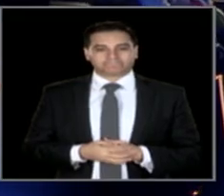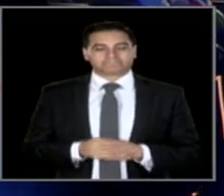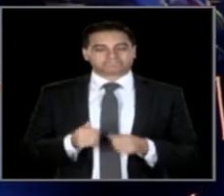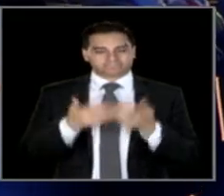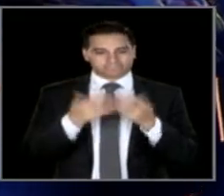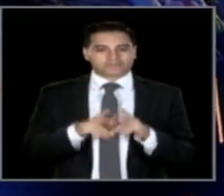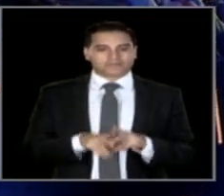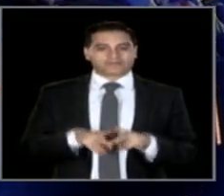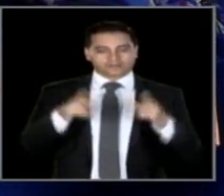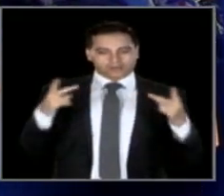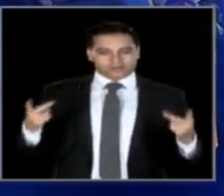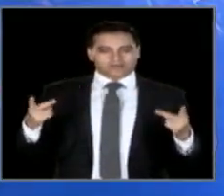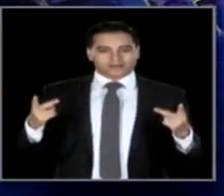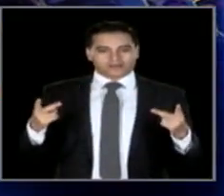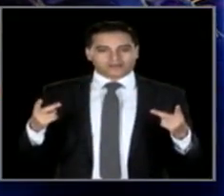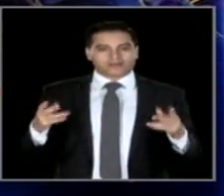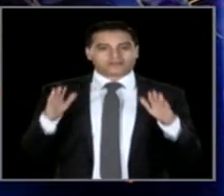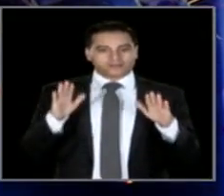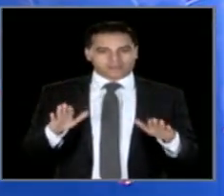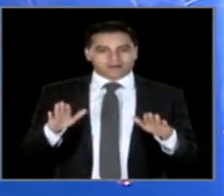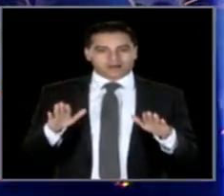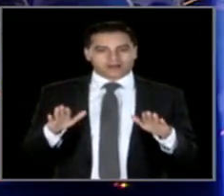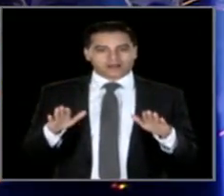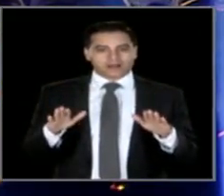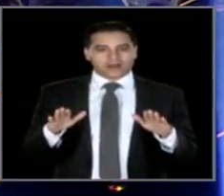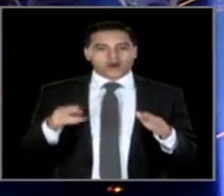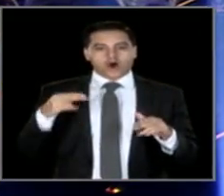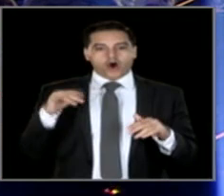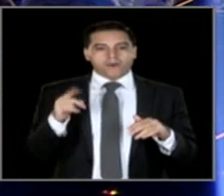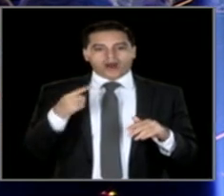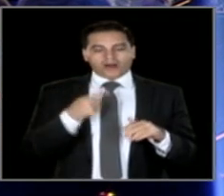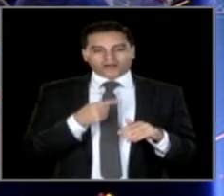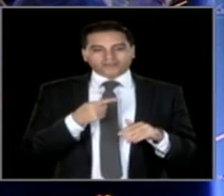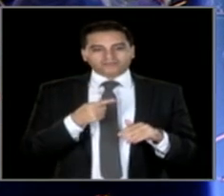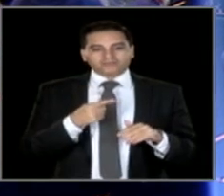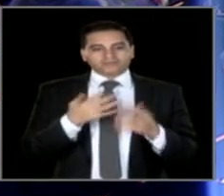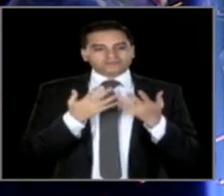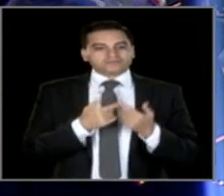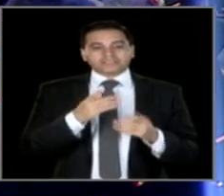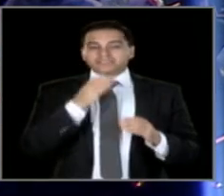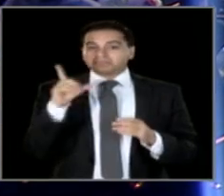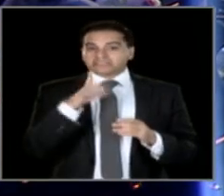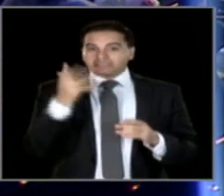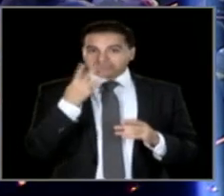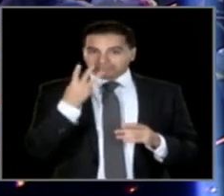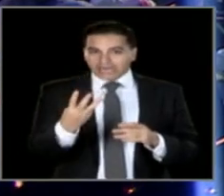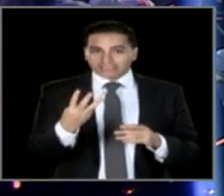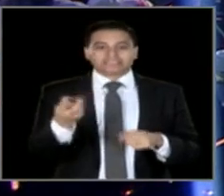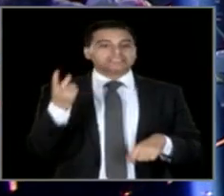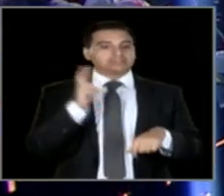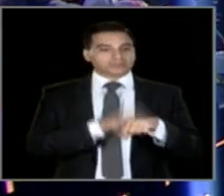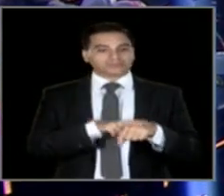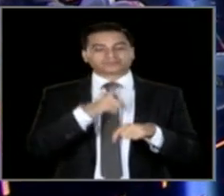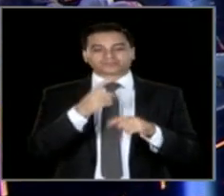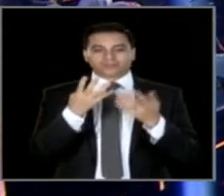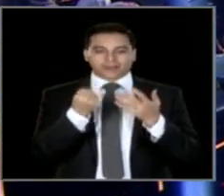النتيجه اتغيرت، وطبعا يا عمر كم إجابة صح؟ 3